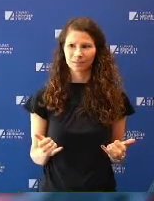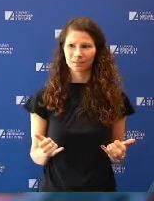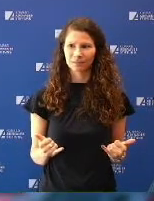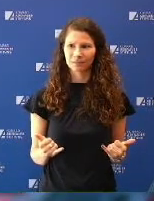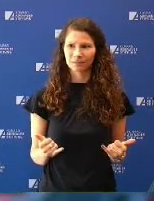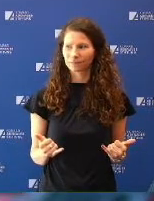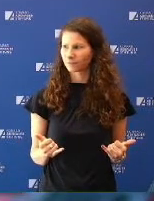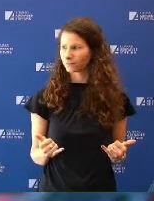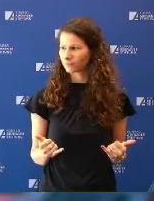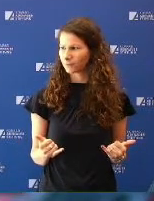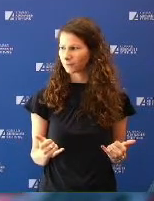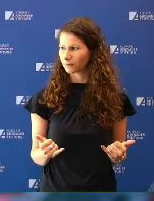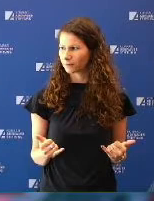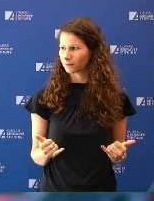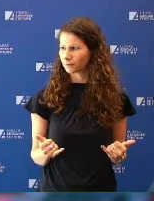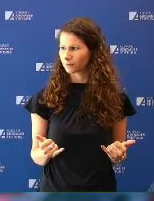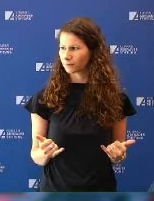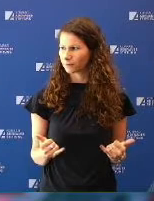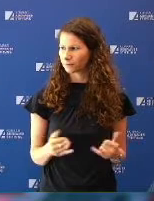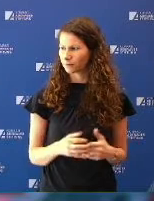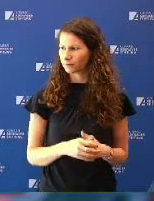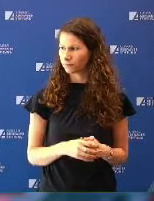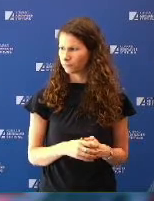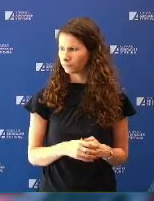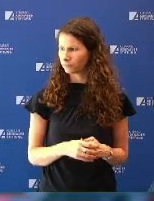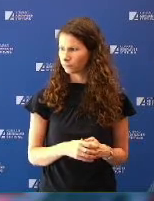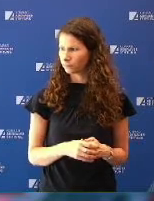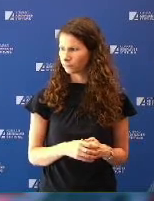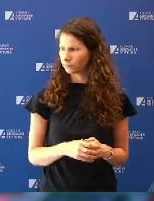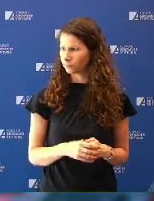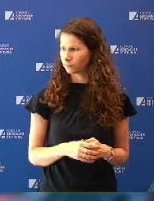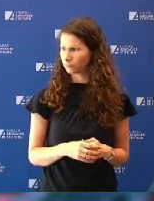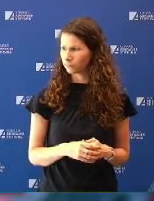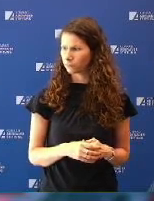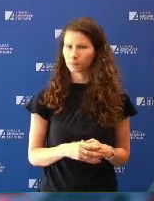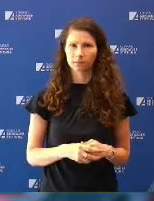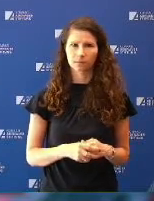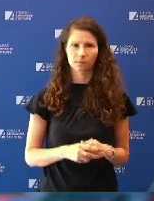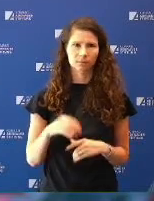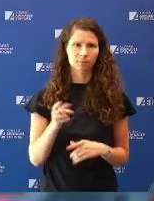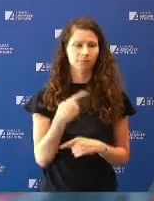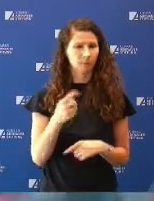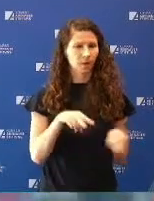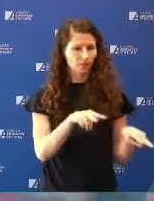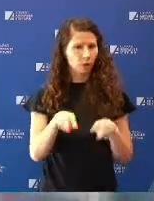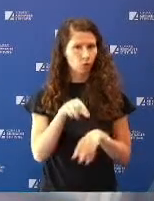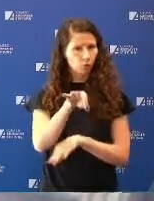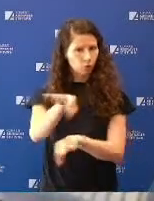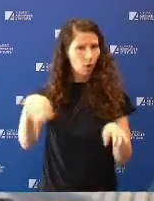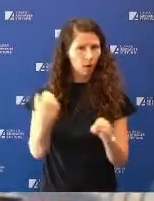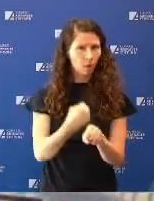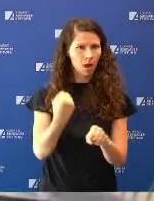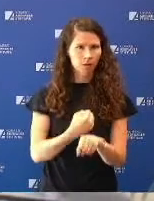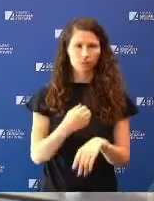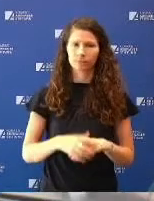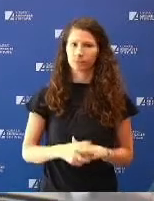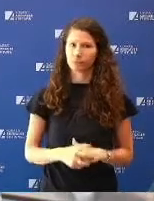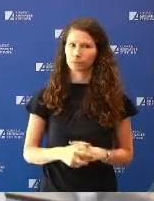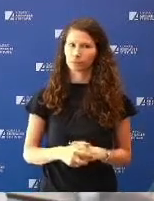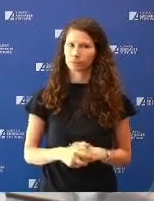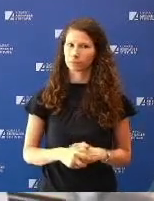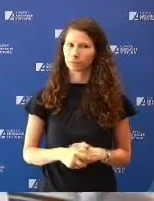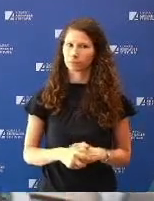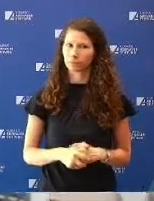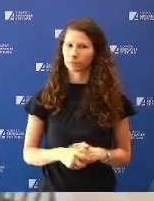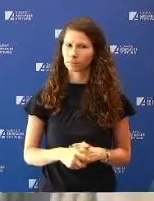Wir haben jetzt ein Video für Sie zum Thema autonomes Fahren und technische